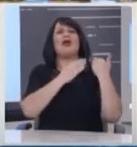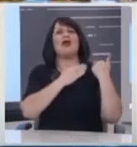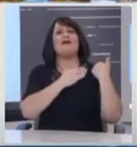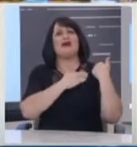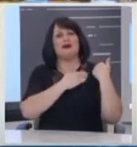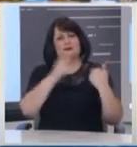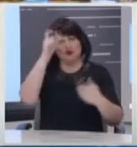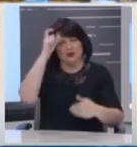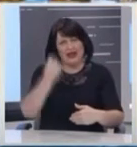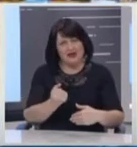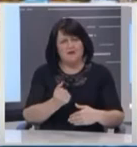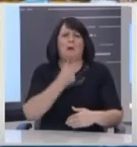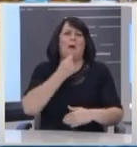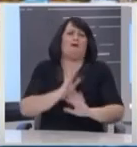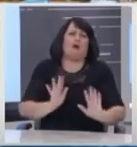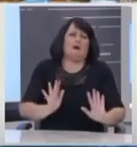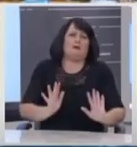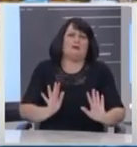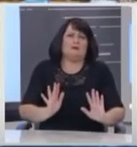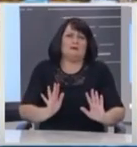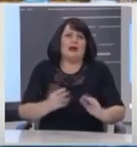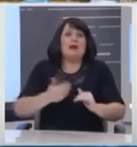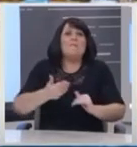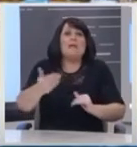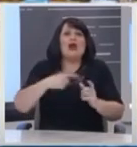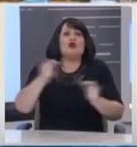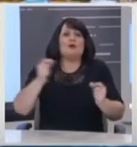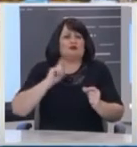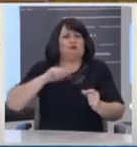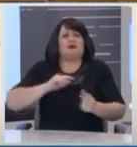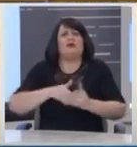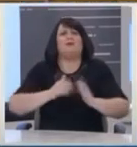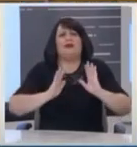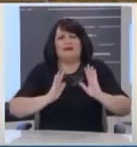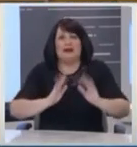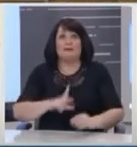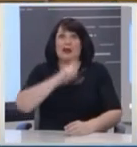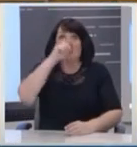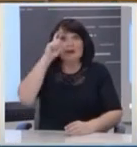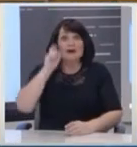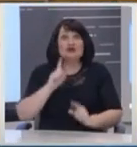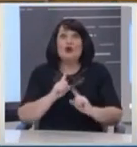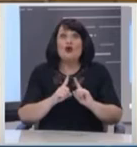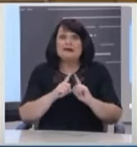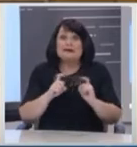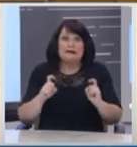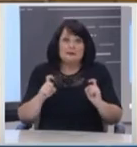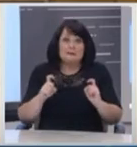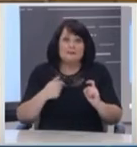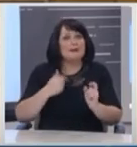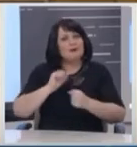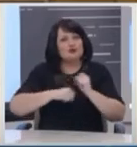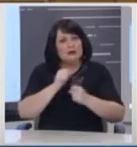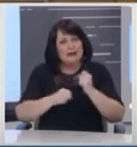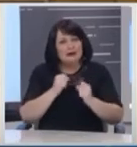Τουρκίας, αδιαφορώντας στην ουσία για το μέλλον της Κύπρου. Το δύσκολο είναι να επιχειρήσουμε